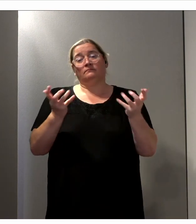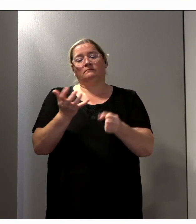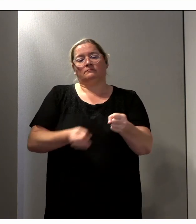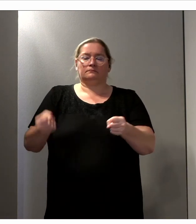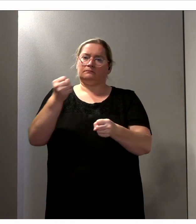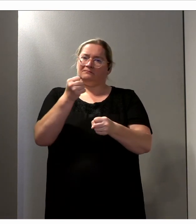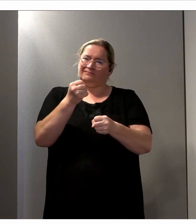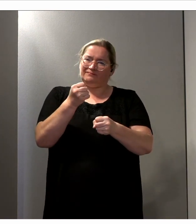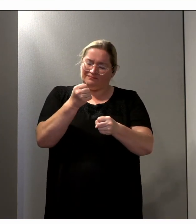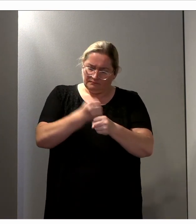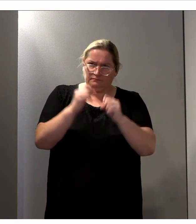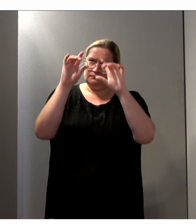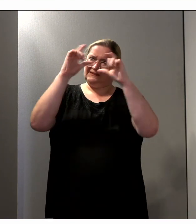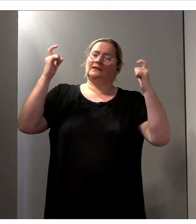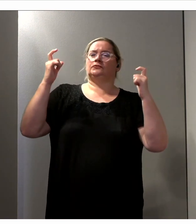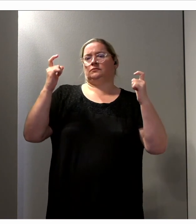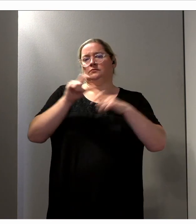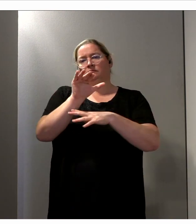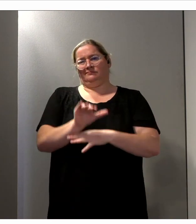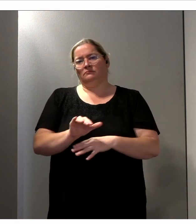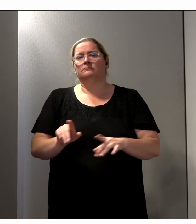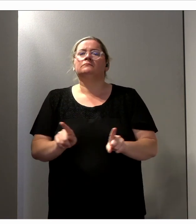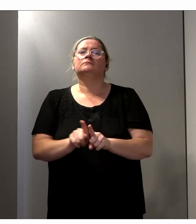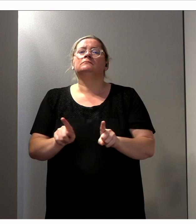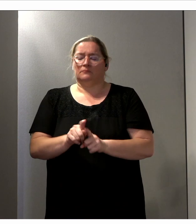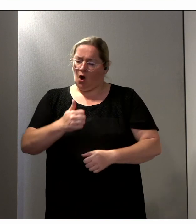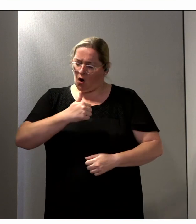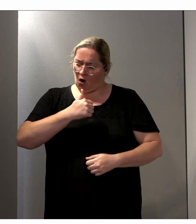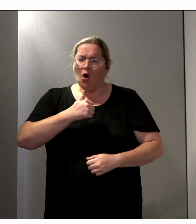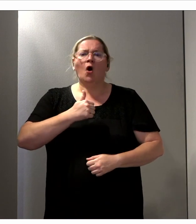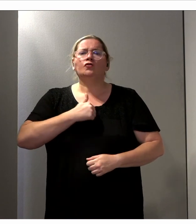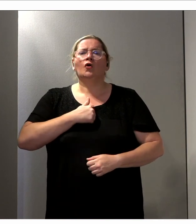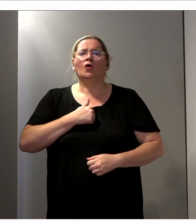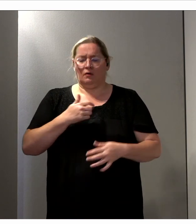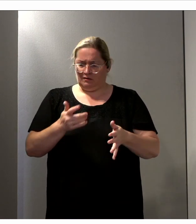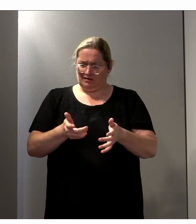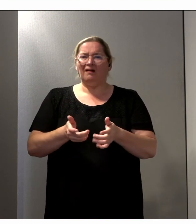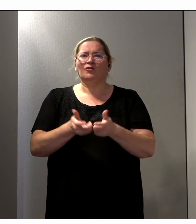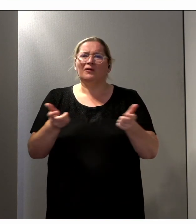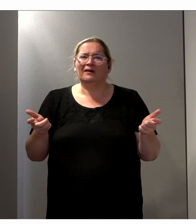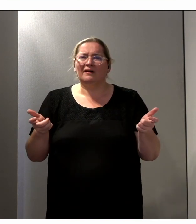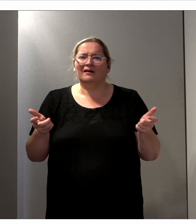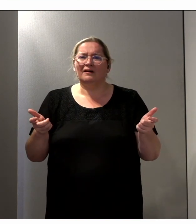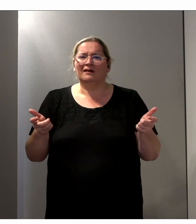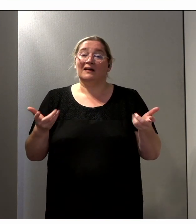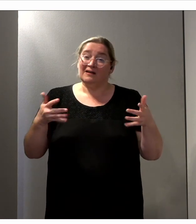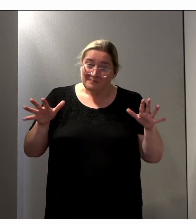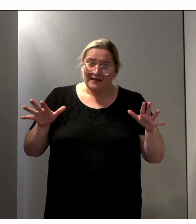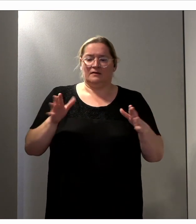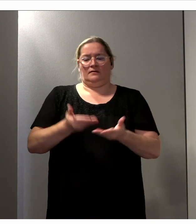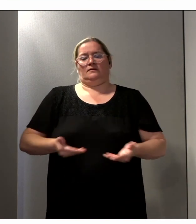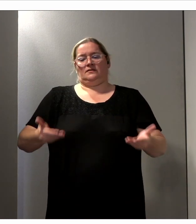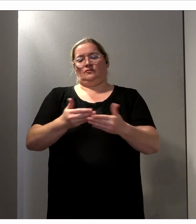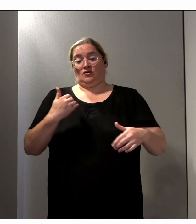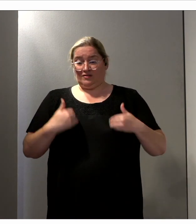aujourd'hui privilégié comme celui de l'auto-entrepreneur, mais au niveau des personnes en situation de handicap, qui s'appelle l'handipreneur,